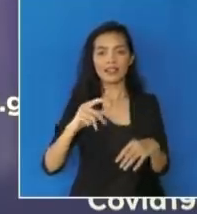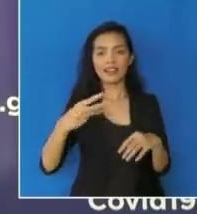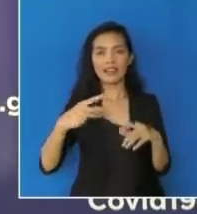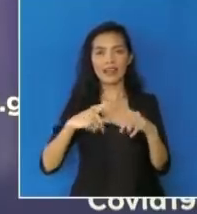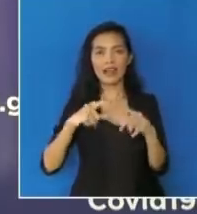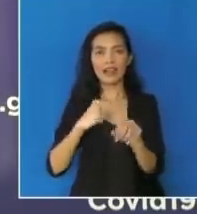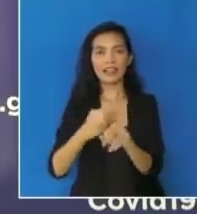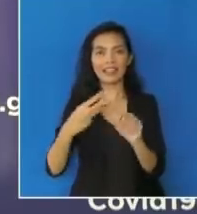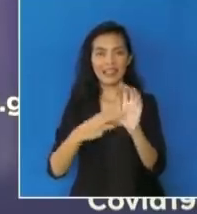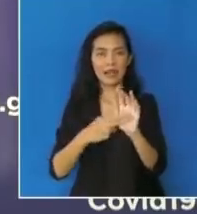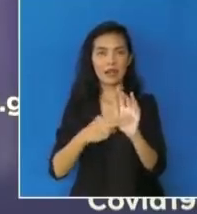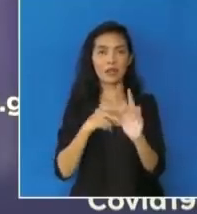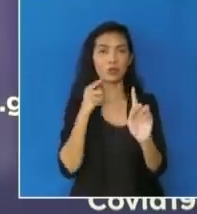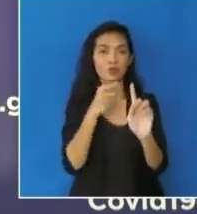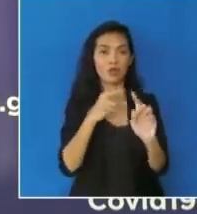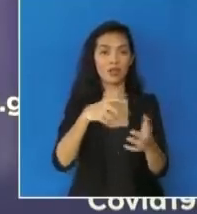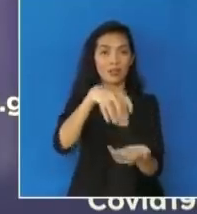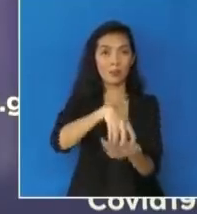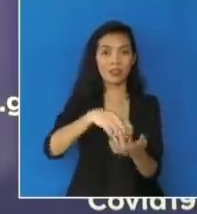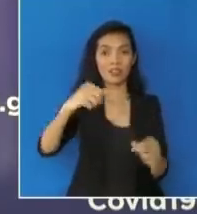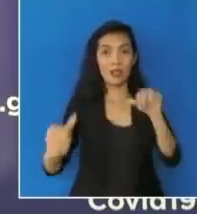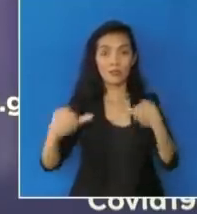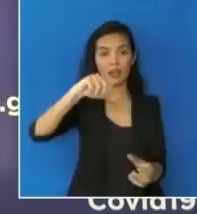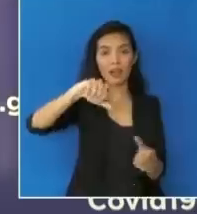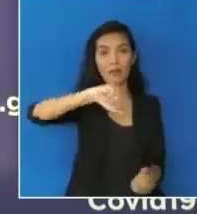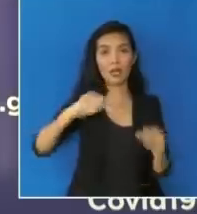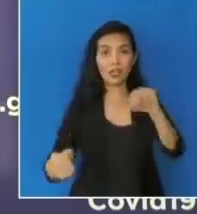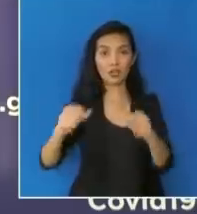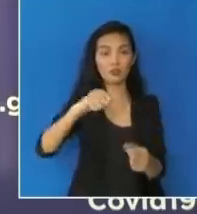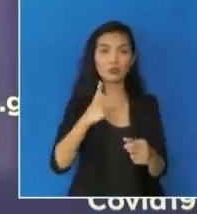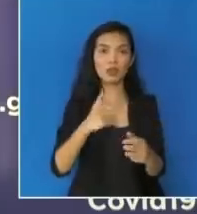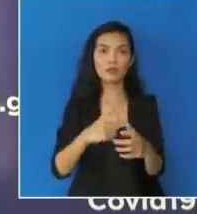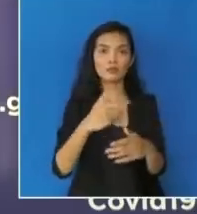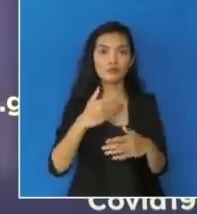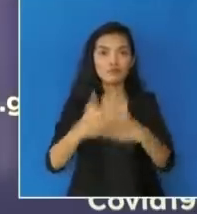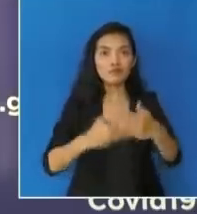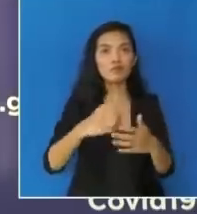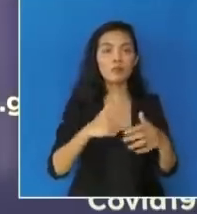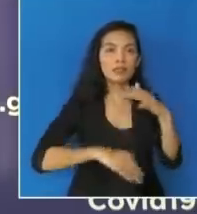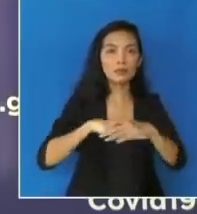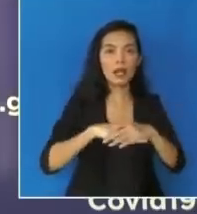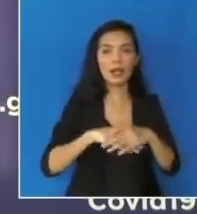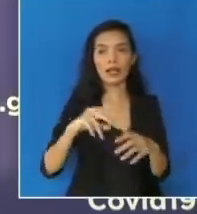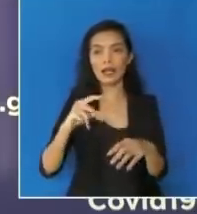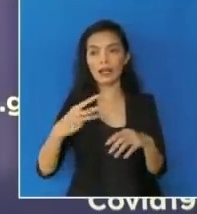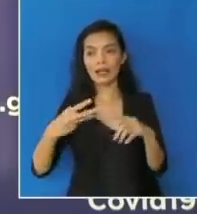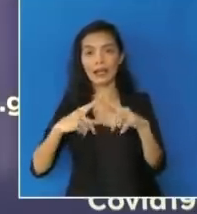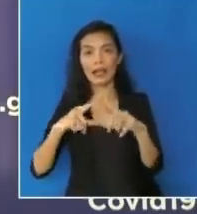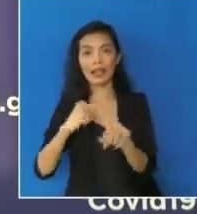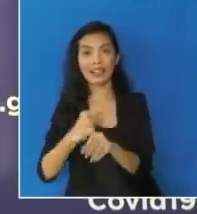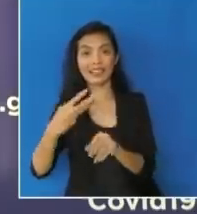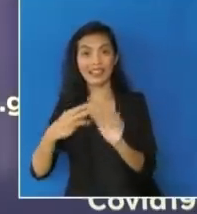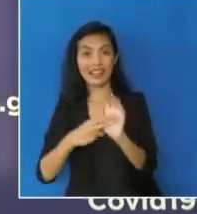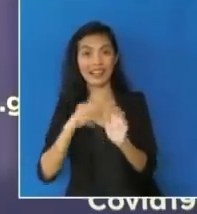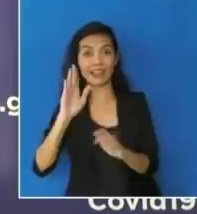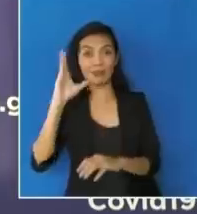mengoptimalkan laboratorium yang kita miliki dan menambah jumlah laboratorium. Reagen ini nanti malam